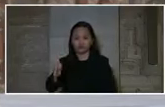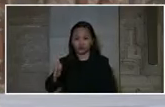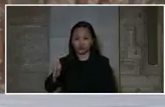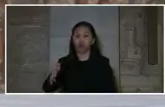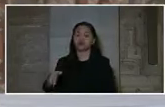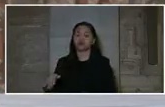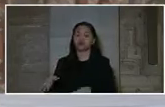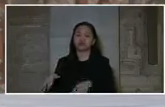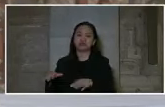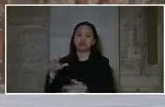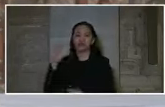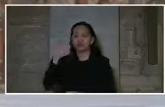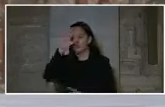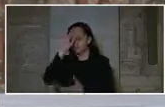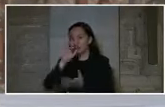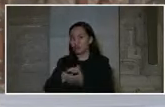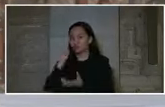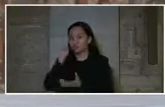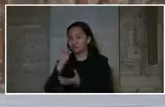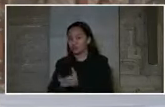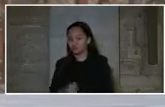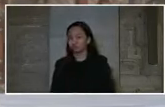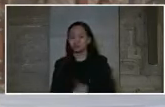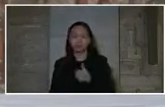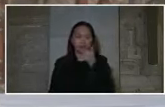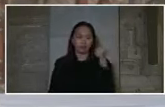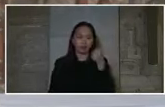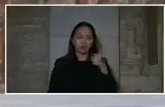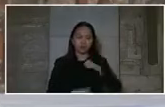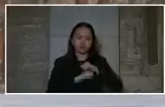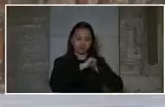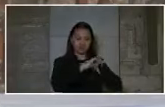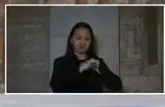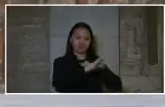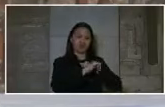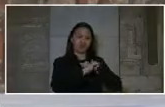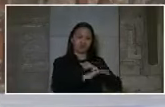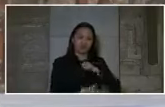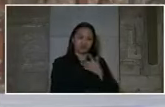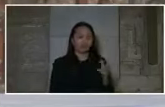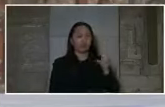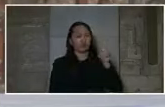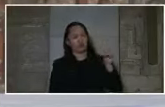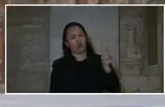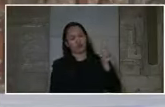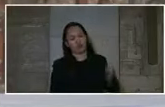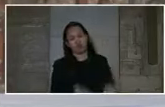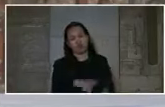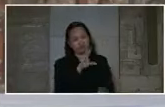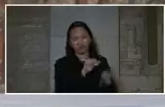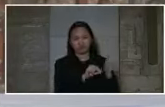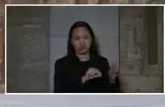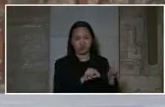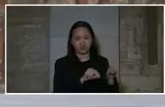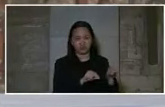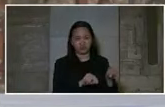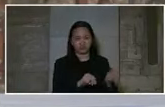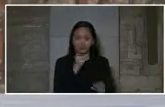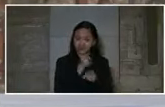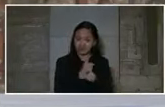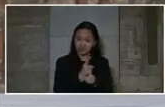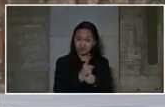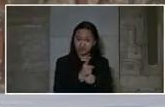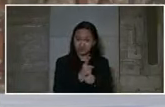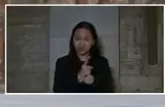spouse, sinabi mo rin sa iyong mga ibang manliligaw, no to you. Di ba?